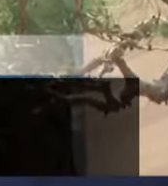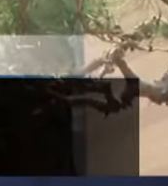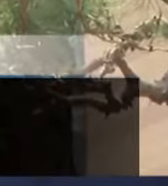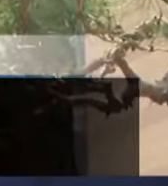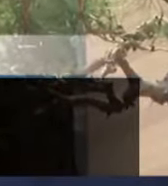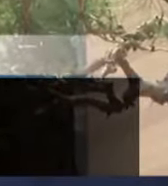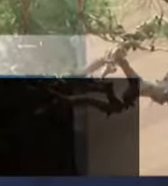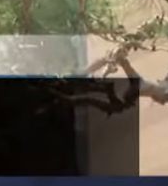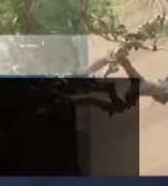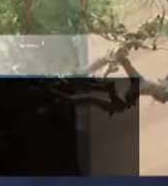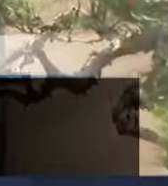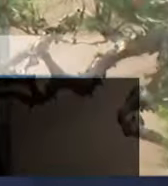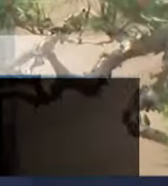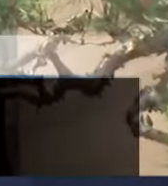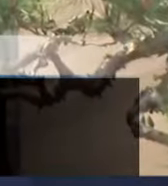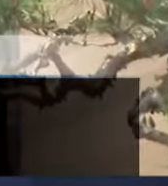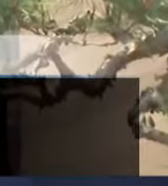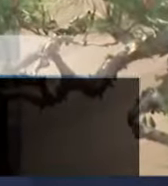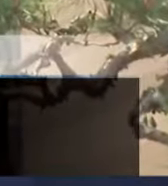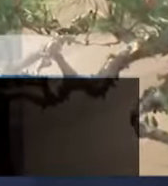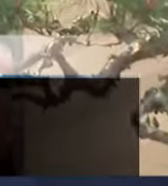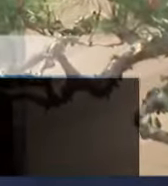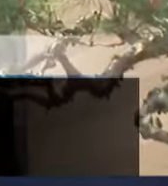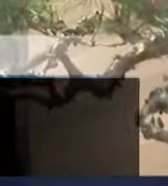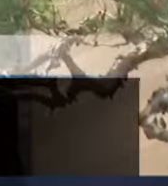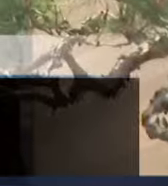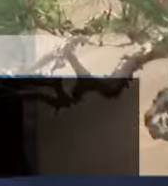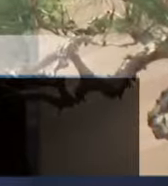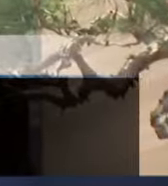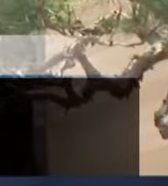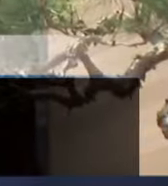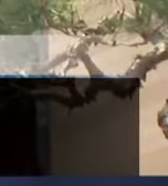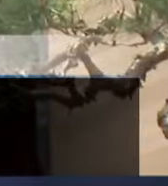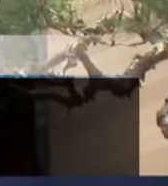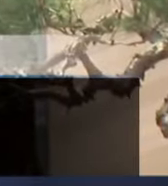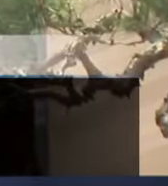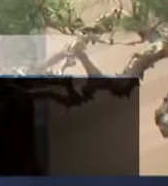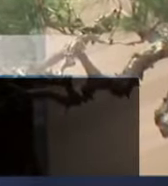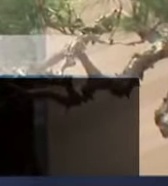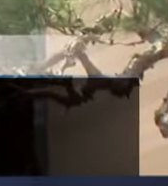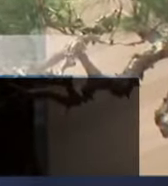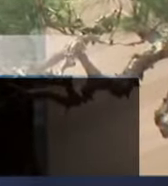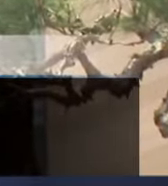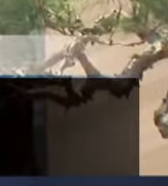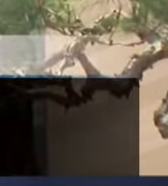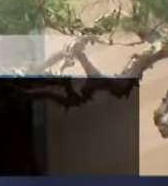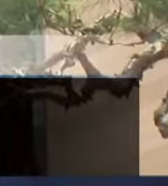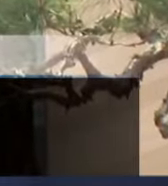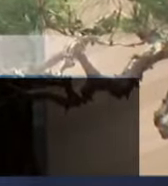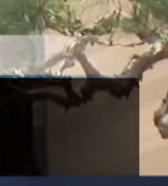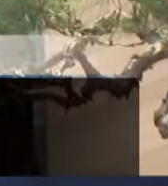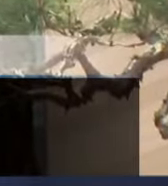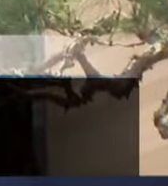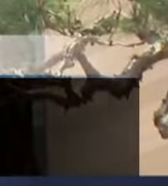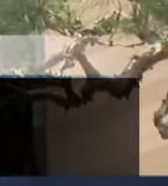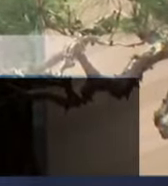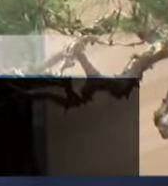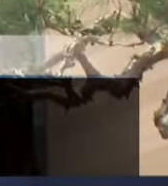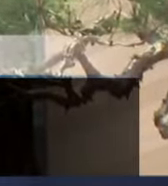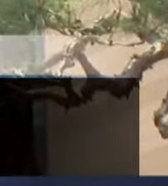한 표가 부족합니다. 중공께서 단 12척의 배로 나라를 구하셨습니다. 우리에겐 12시간이 남아있지